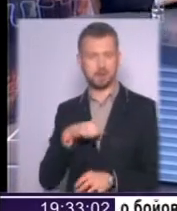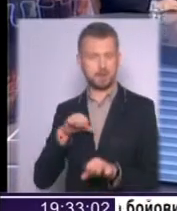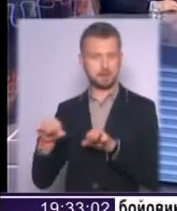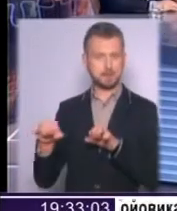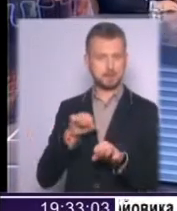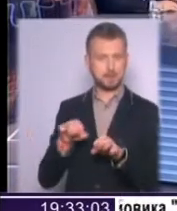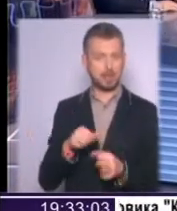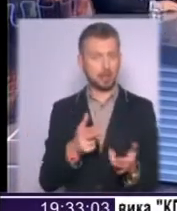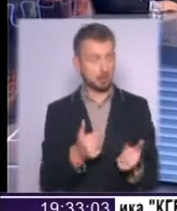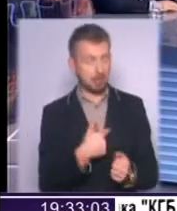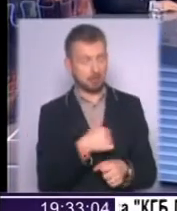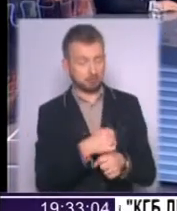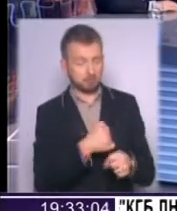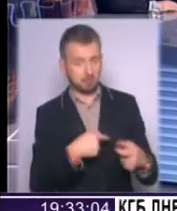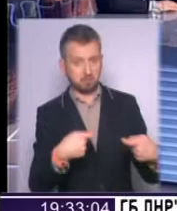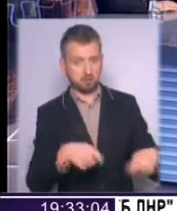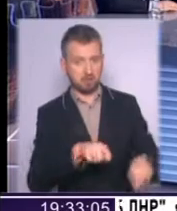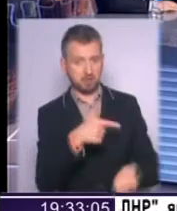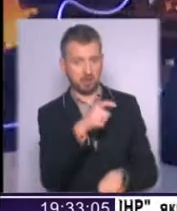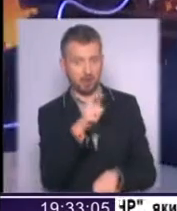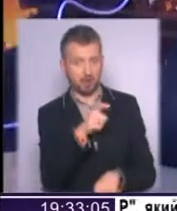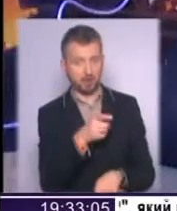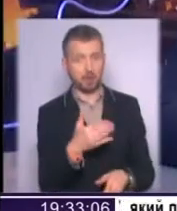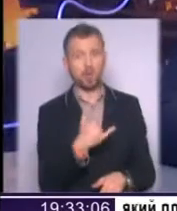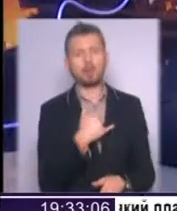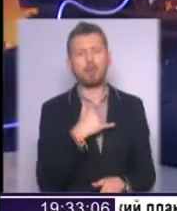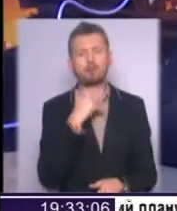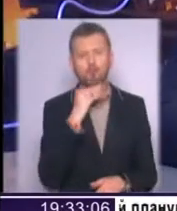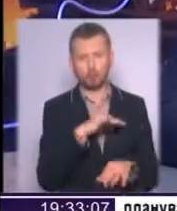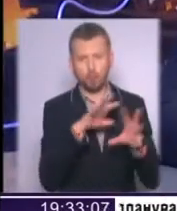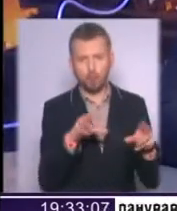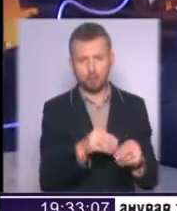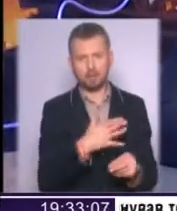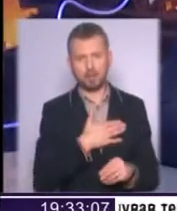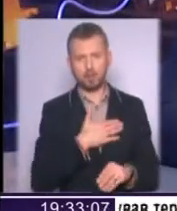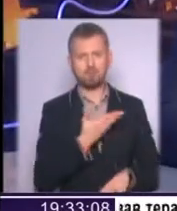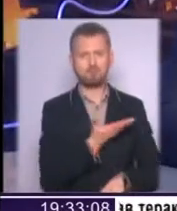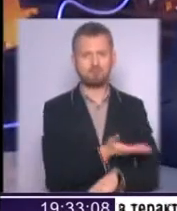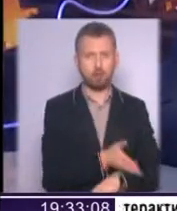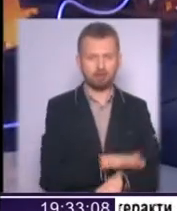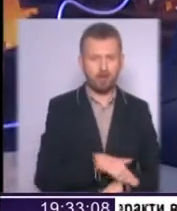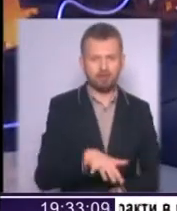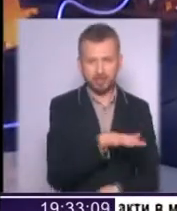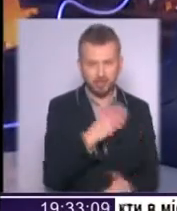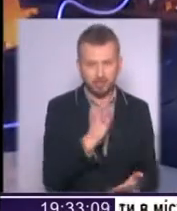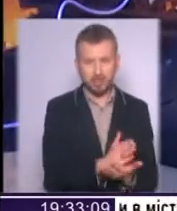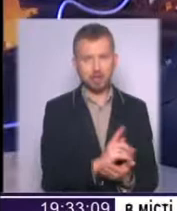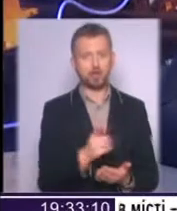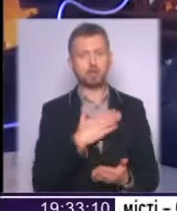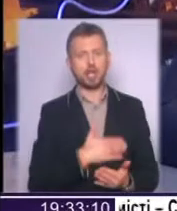руки, продають нам той газ, який у нас є у достатніх обсягах на моїй Полтавщині рідній, щоб задовольнити